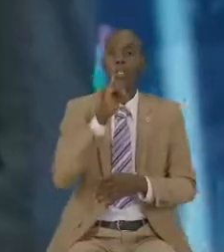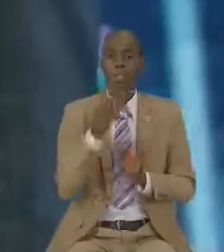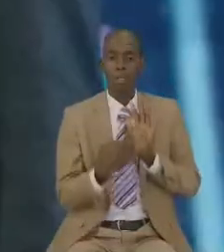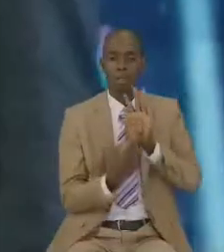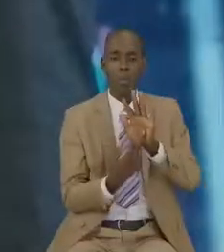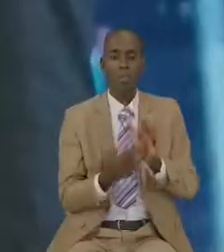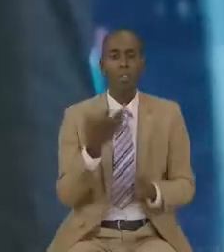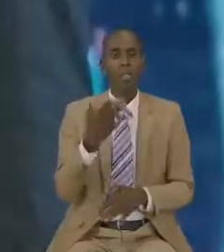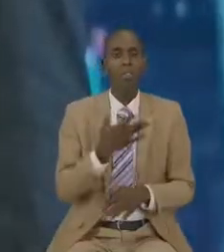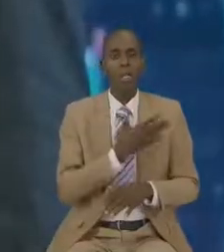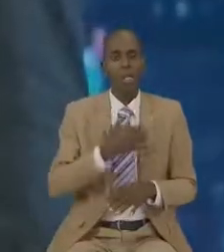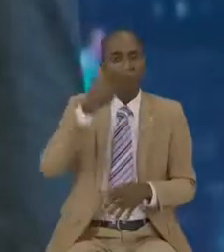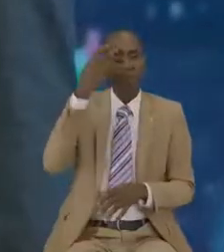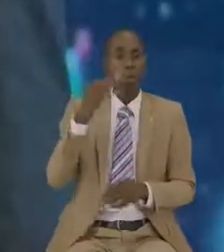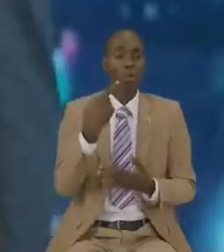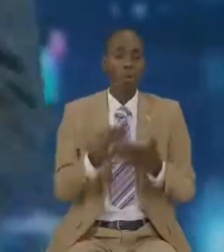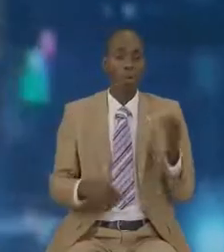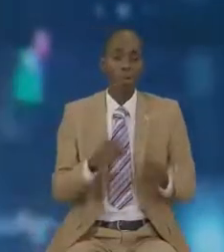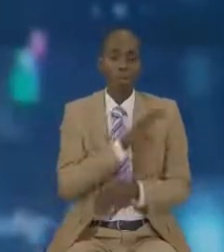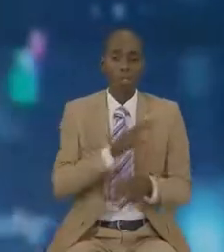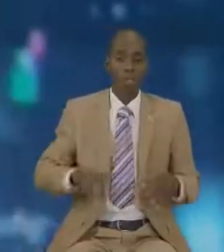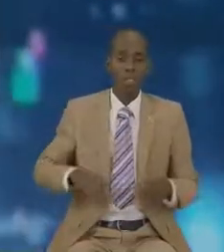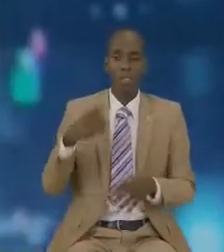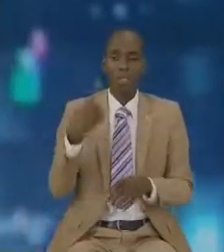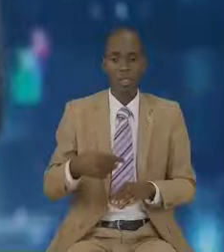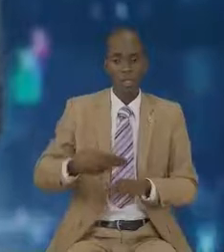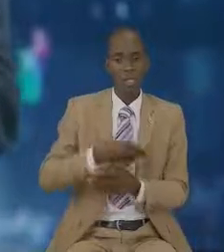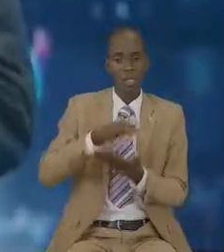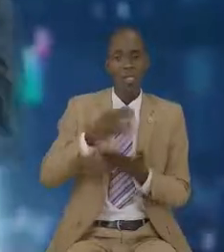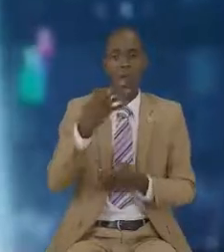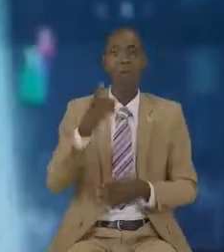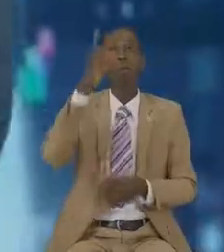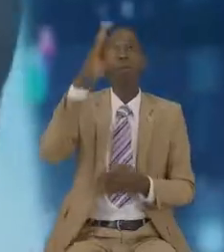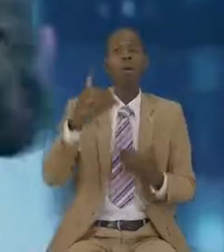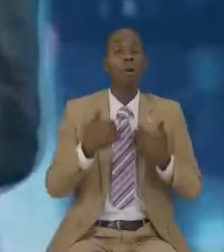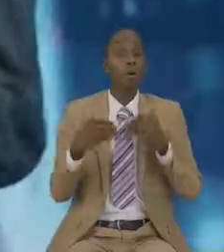à cause de ce que Christ, l'agneau de Dieu, a fait, et il a été offert,